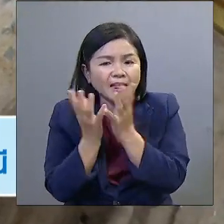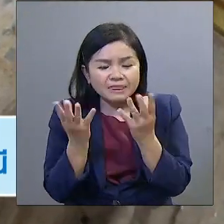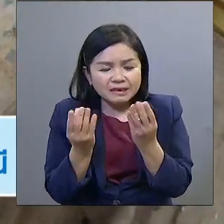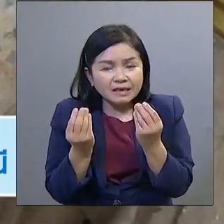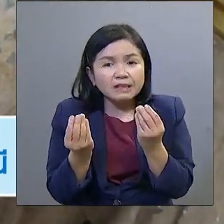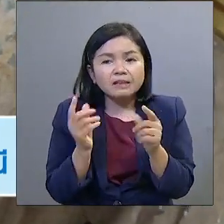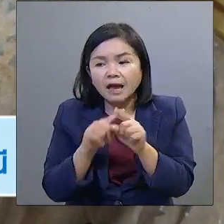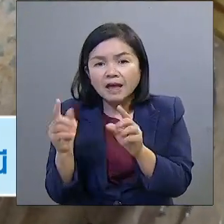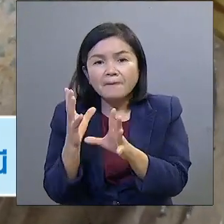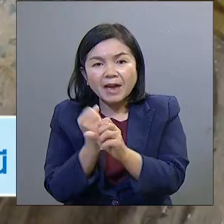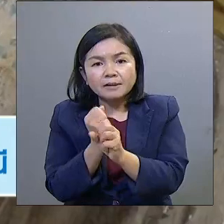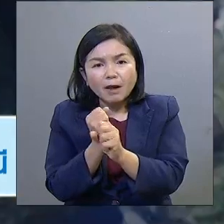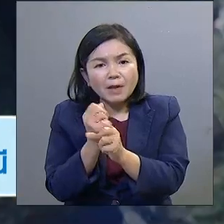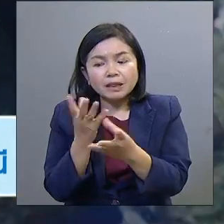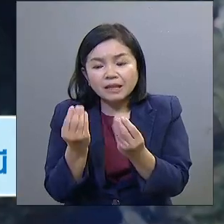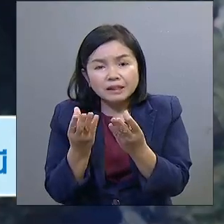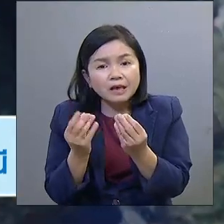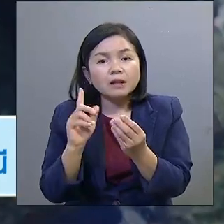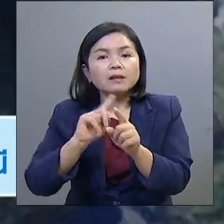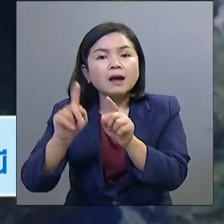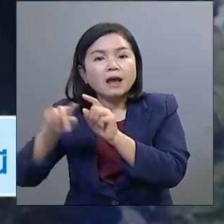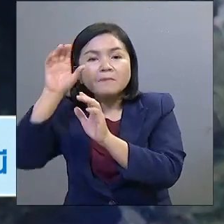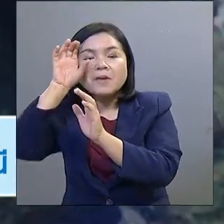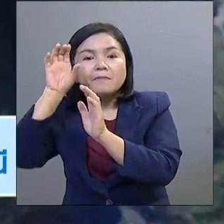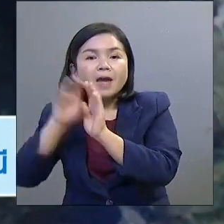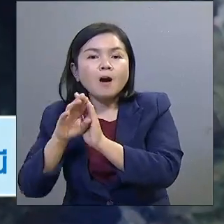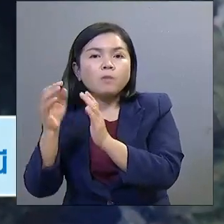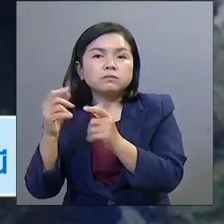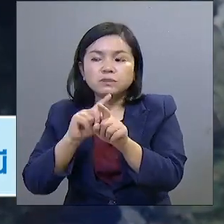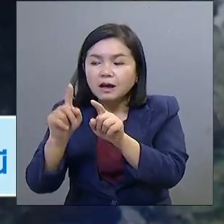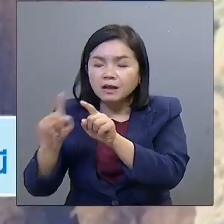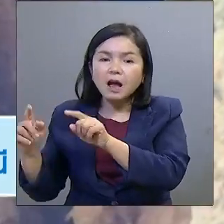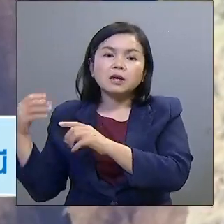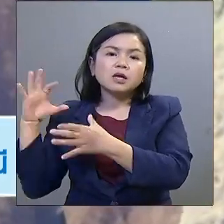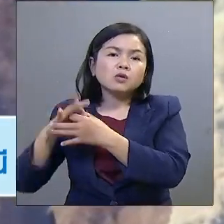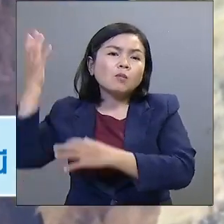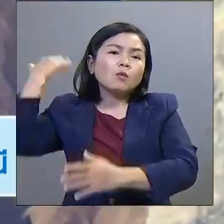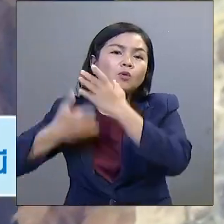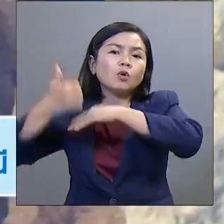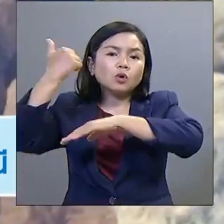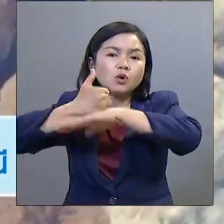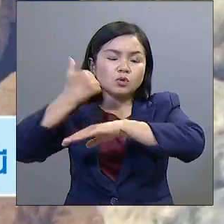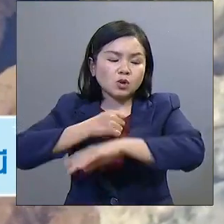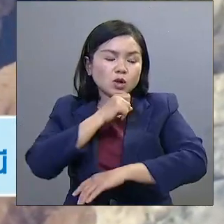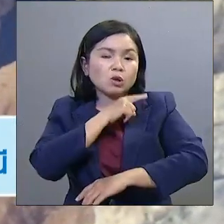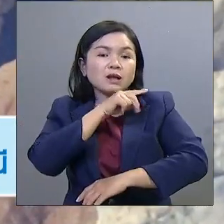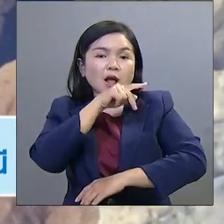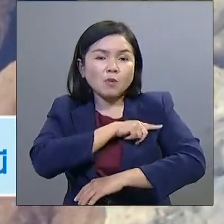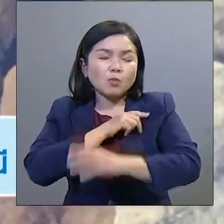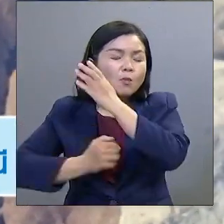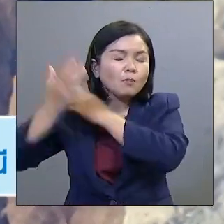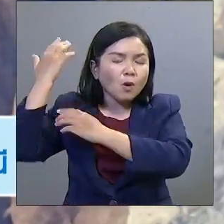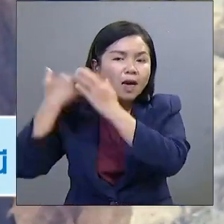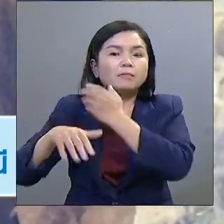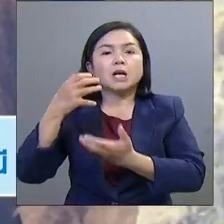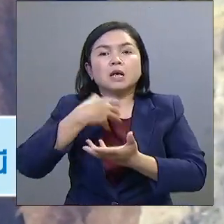ธรูปดินปั้นนูนสูงประกอบไปด้วยภาพพระพุทธเจ้าและภาพเล่าเรื่องตามคัมภีร์สัทธ รมปุณธริกสูตรในพระพุทธศาสนามห